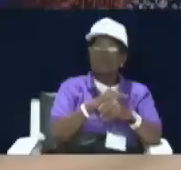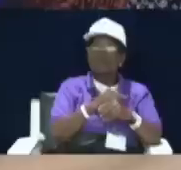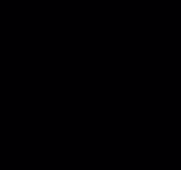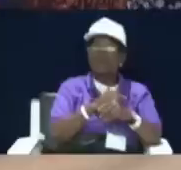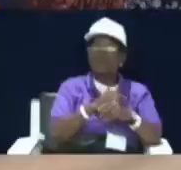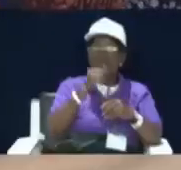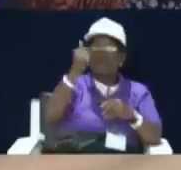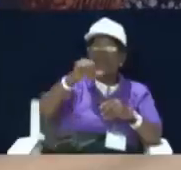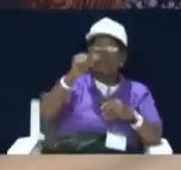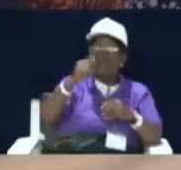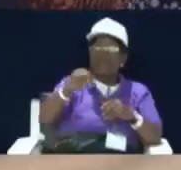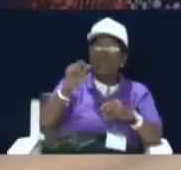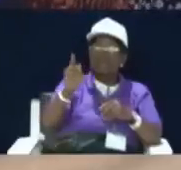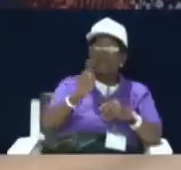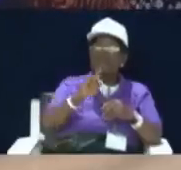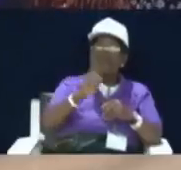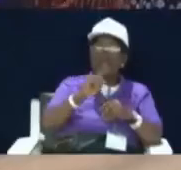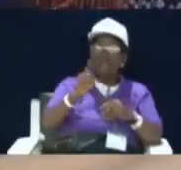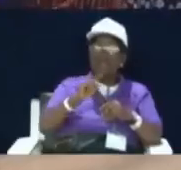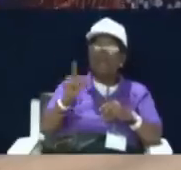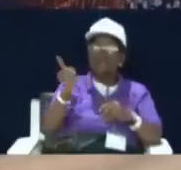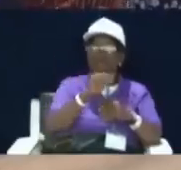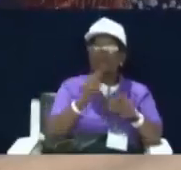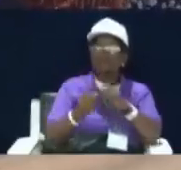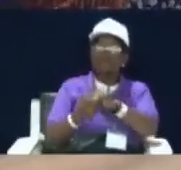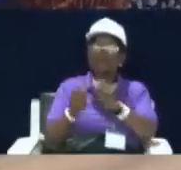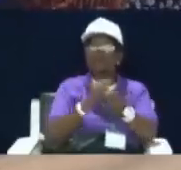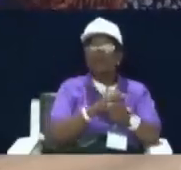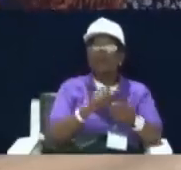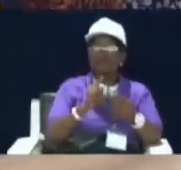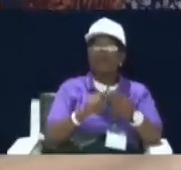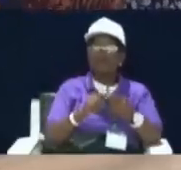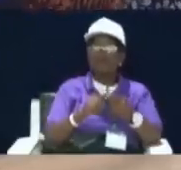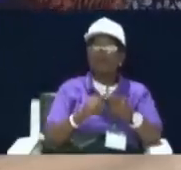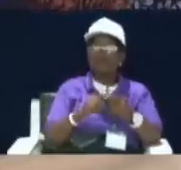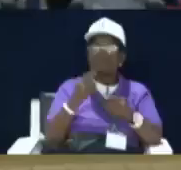Ibikíbi tẹ bá ń yíjú sí báyìí, ọ̀nà á máa là fún yín.